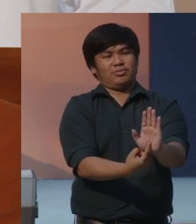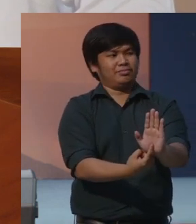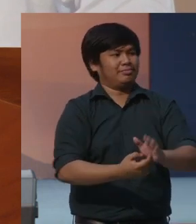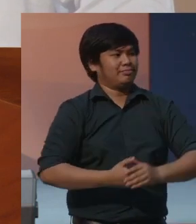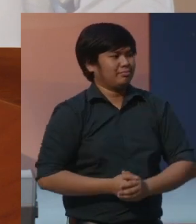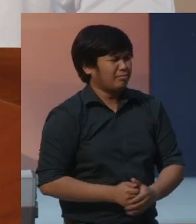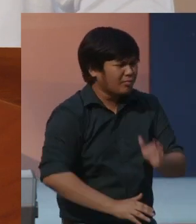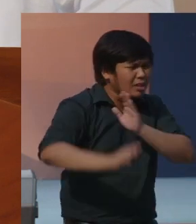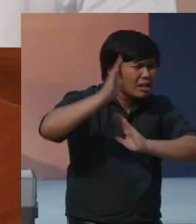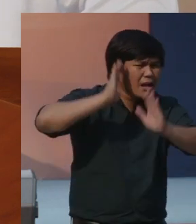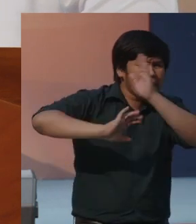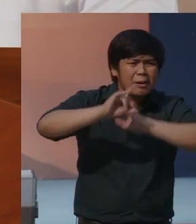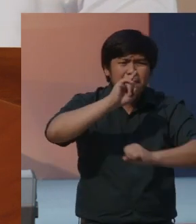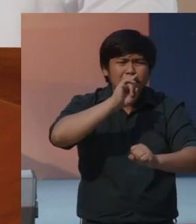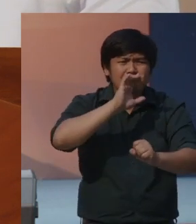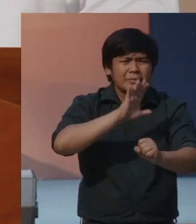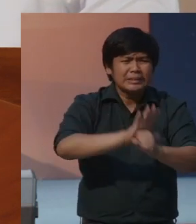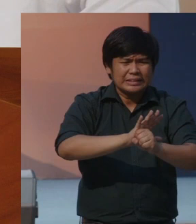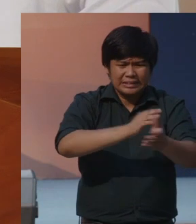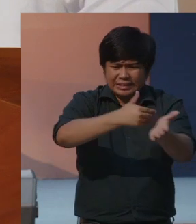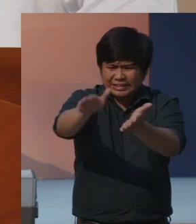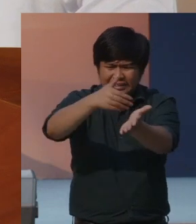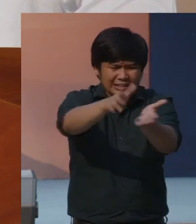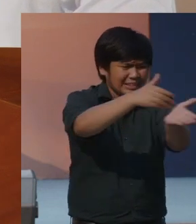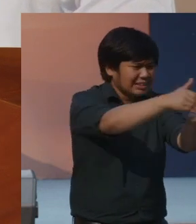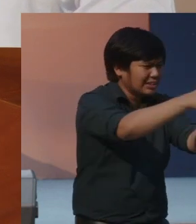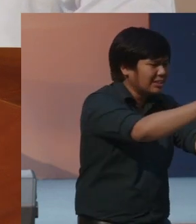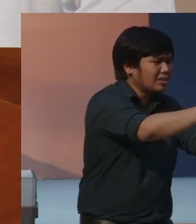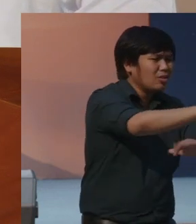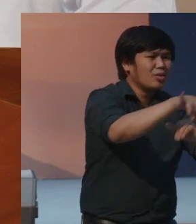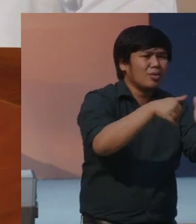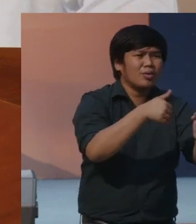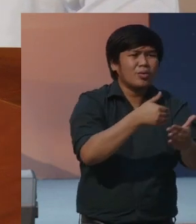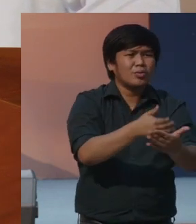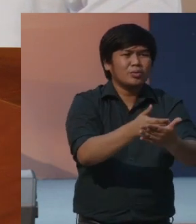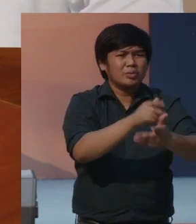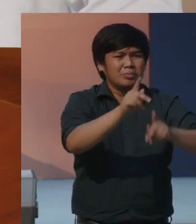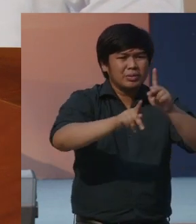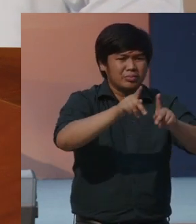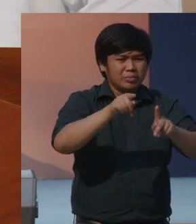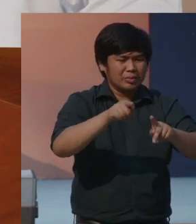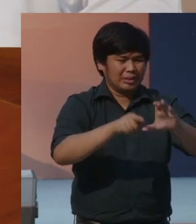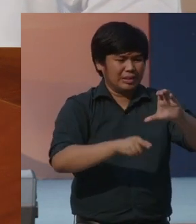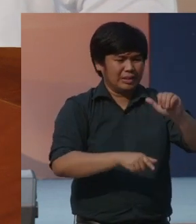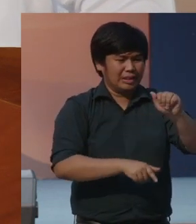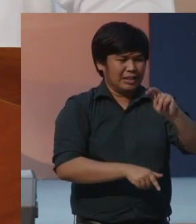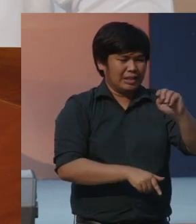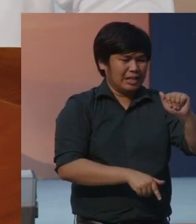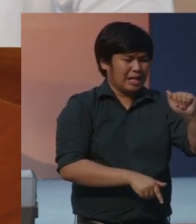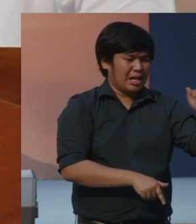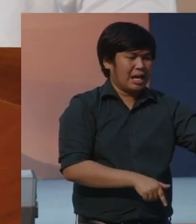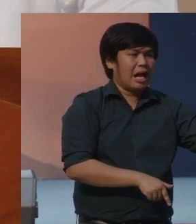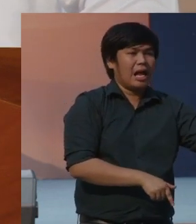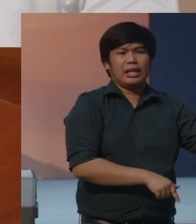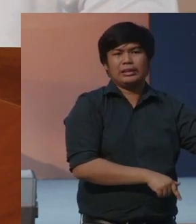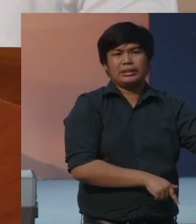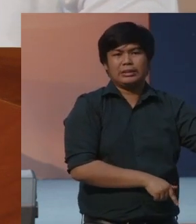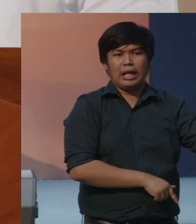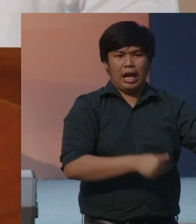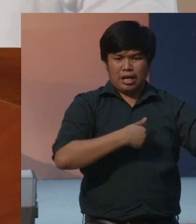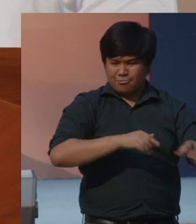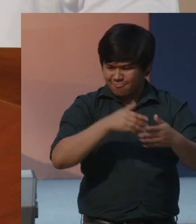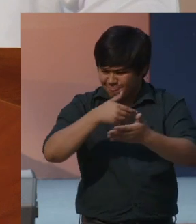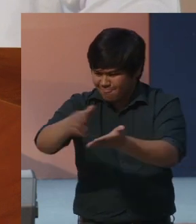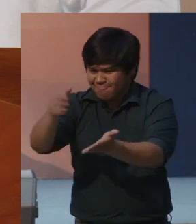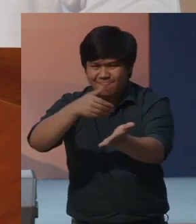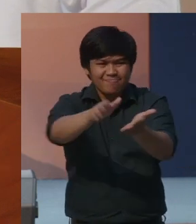Matagal na niyang pangako na alisin ang mga bansang ito. No? Sa Genesis 15:16 pa lang, sinabi na niya na paalisin